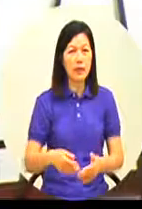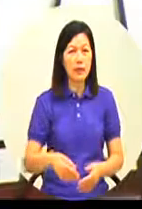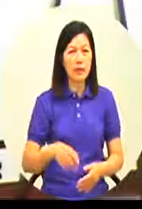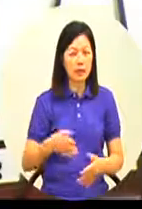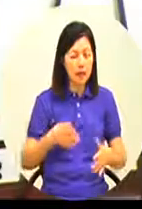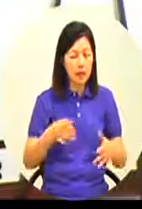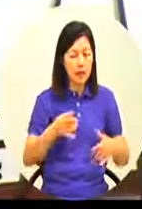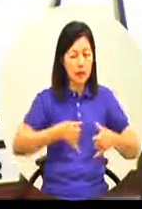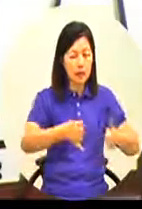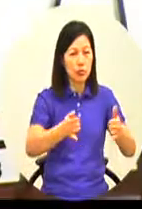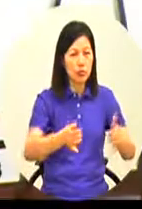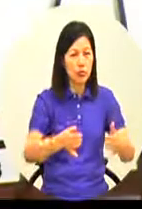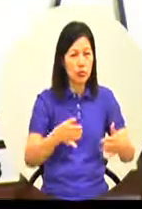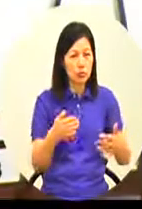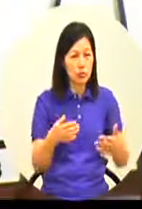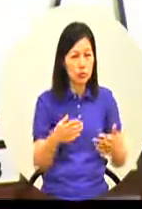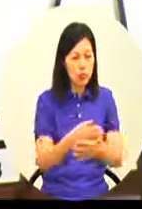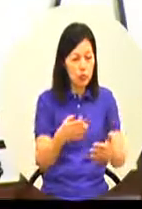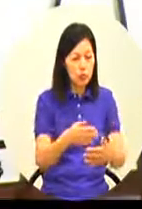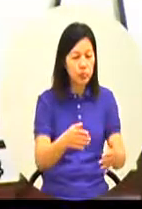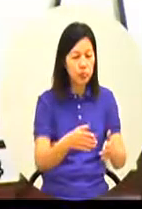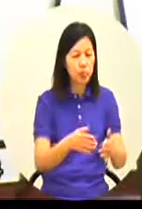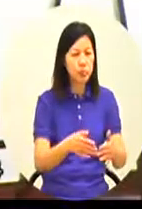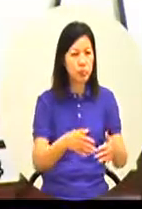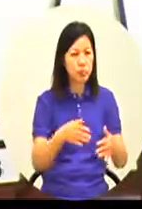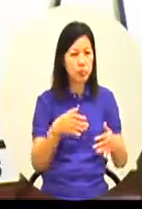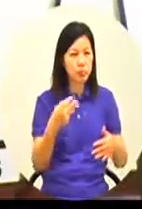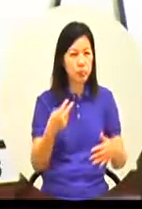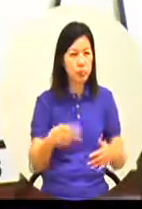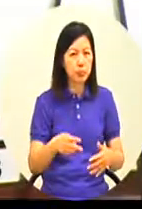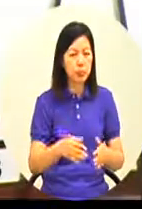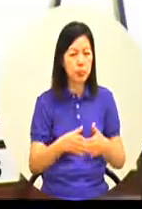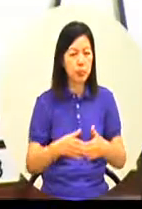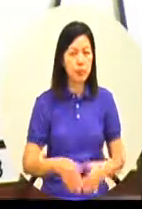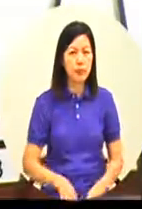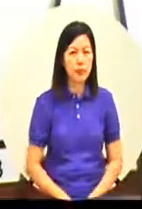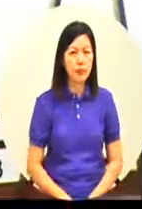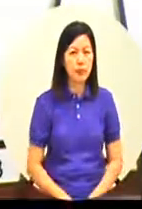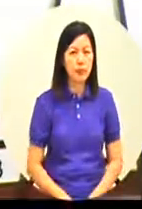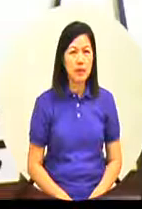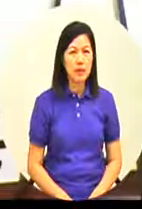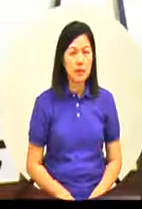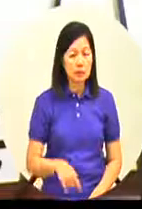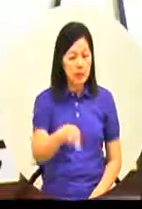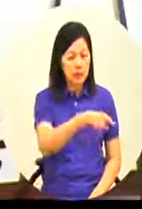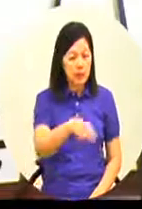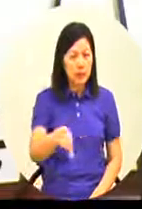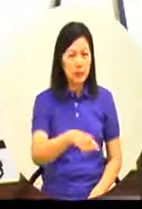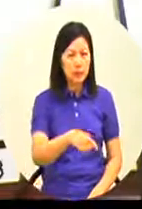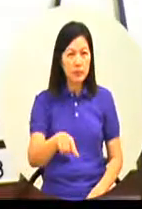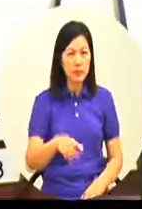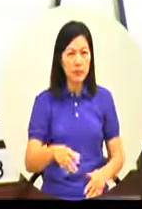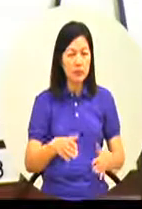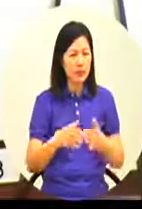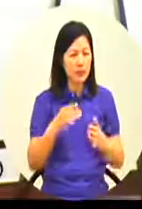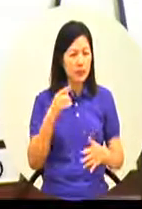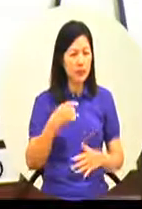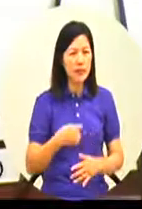路，那新台17线的问题跟这个崇实路西侧这个问题吼。各位觉得有一点相像，就是